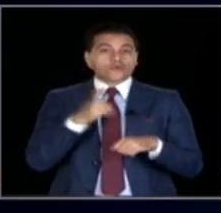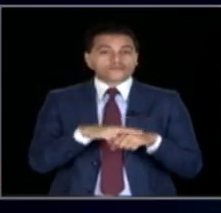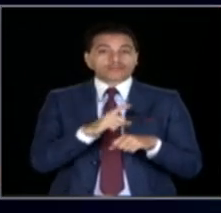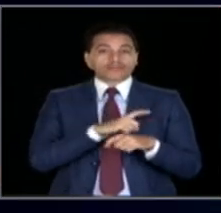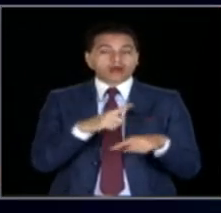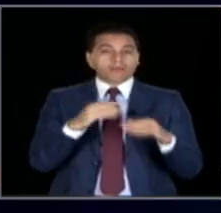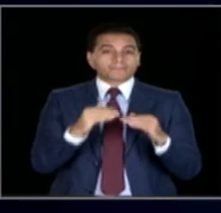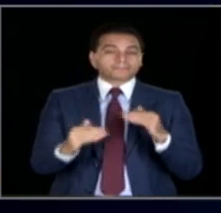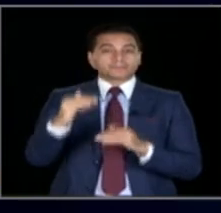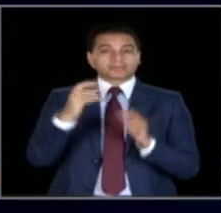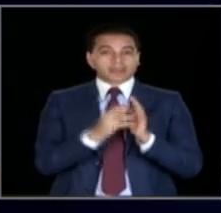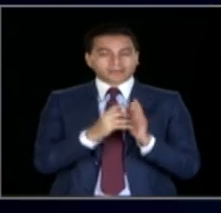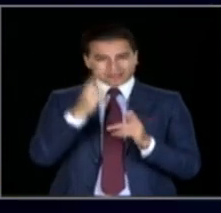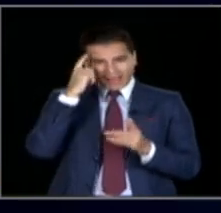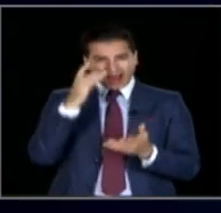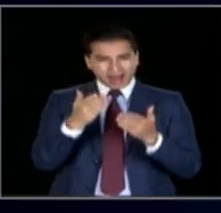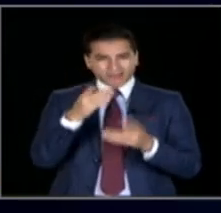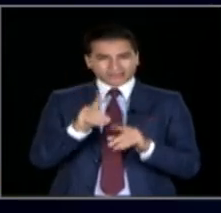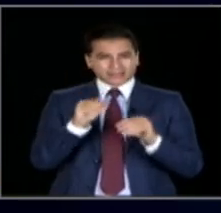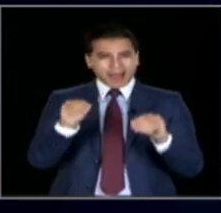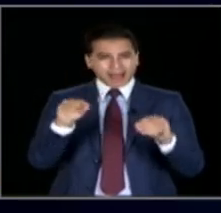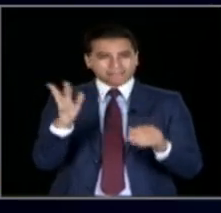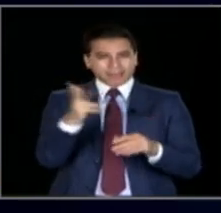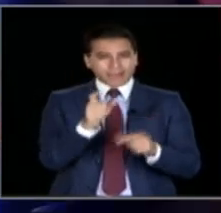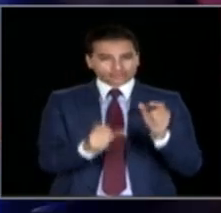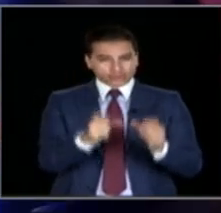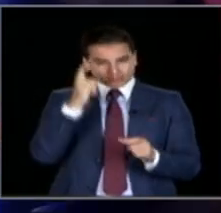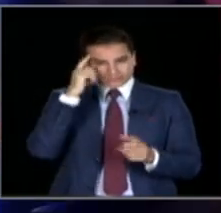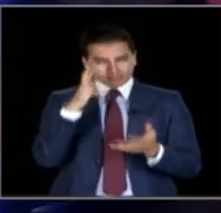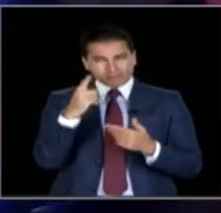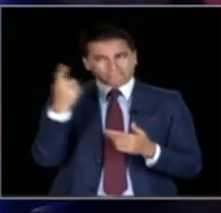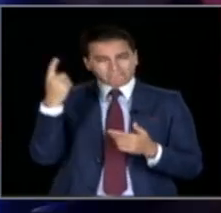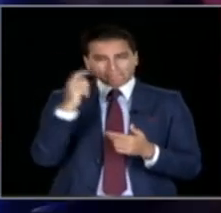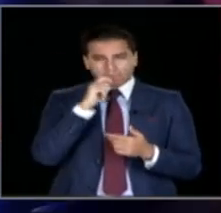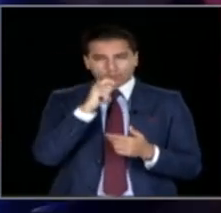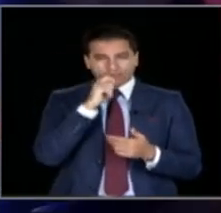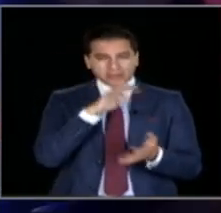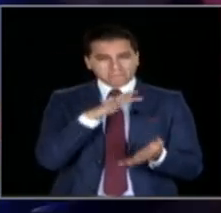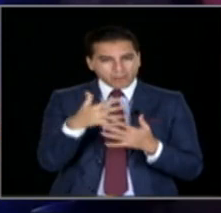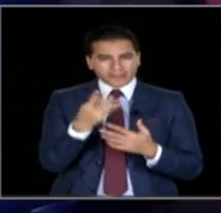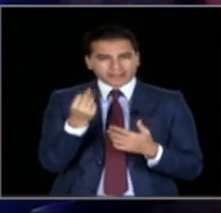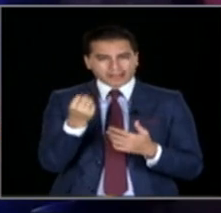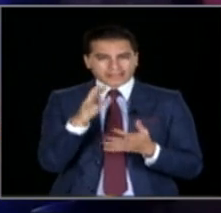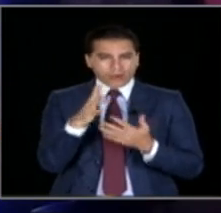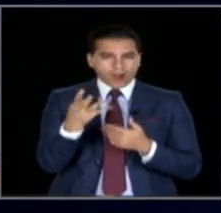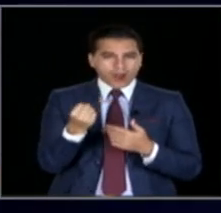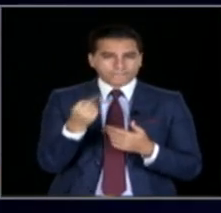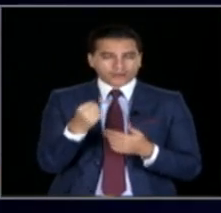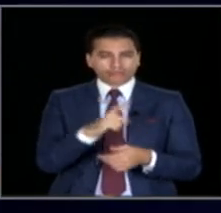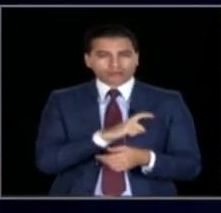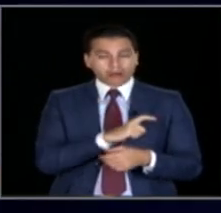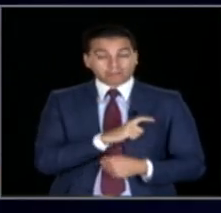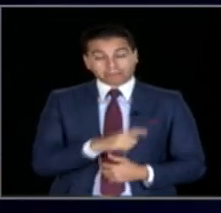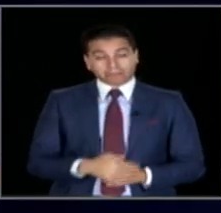الله. عارفه عدد الطلاب اللي درست لهم قد ايه؟ في المنوفية مثلا ممكن أكون درست 30-40 طالب.